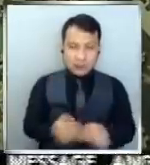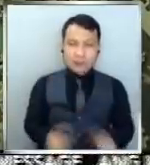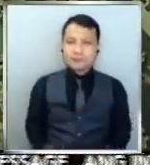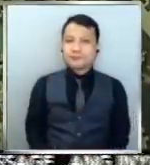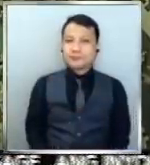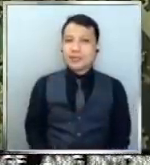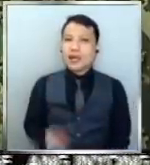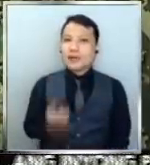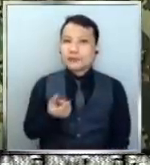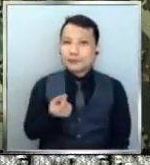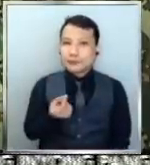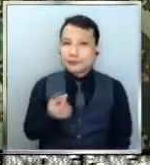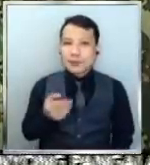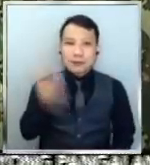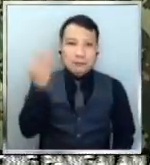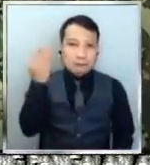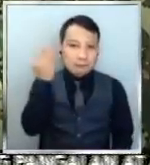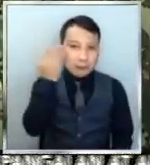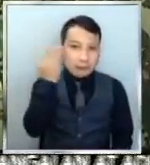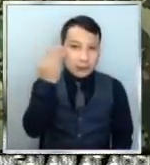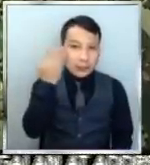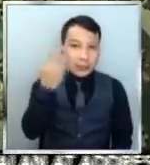sa magpapanggap yun na